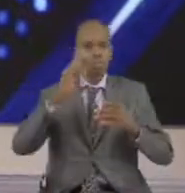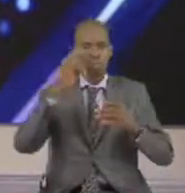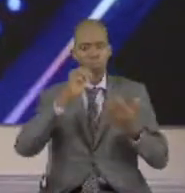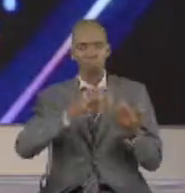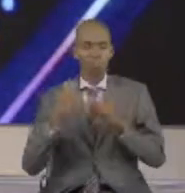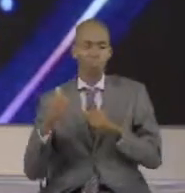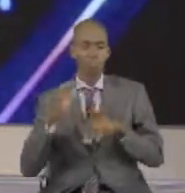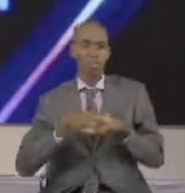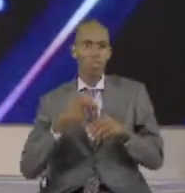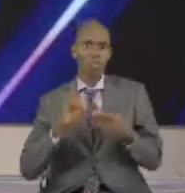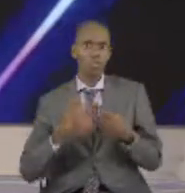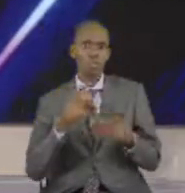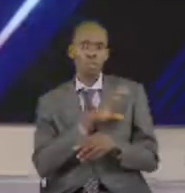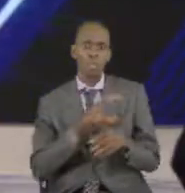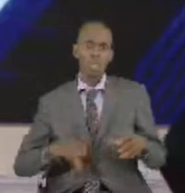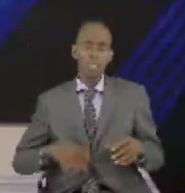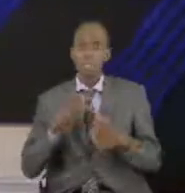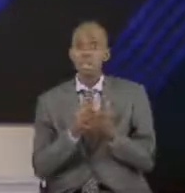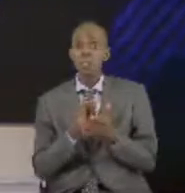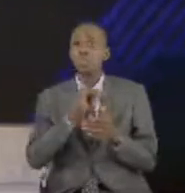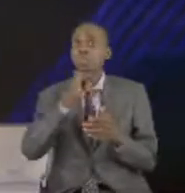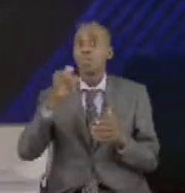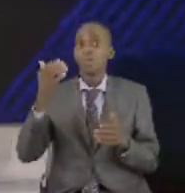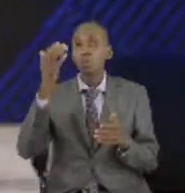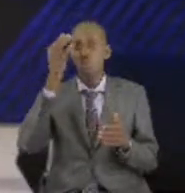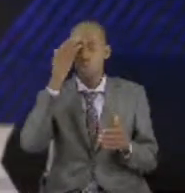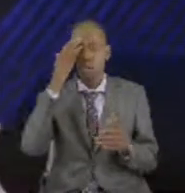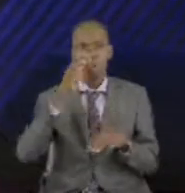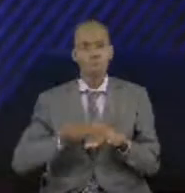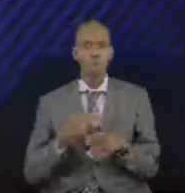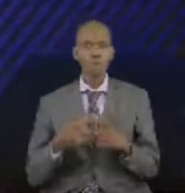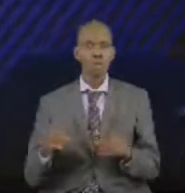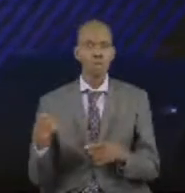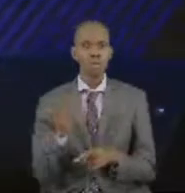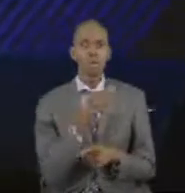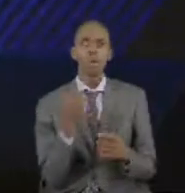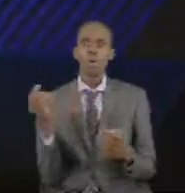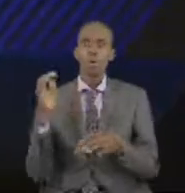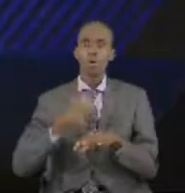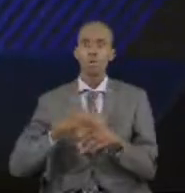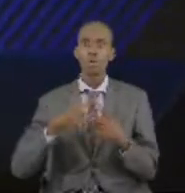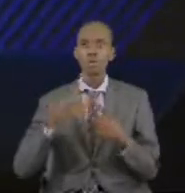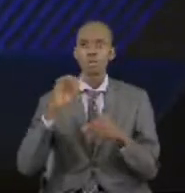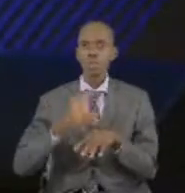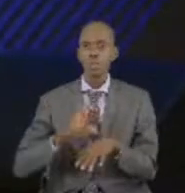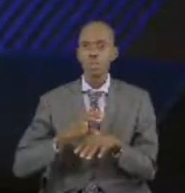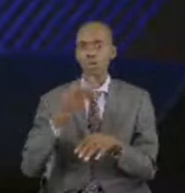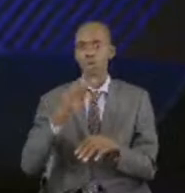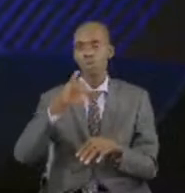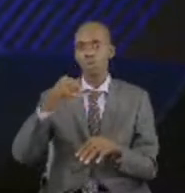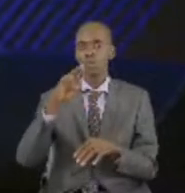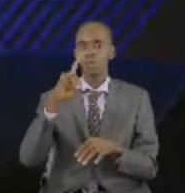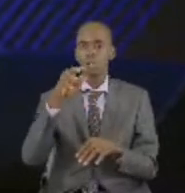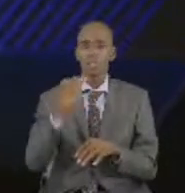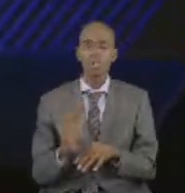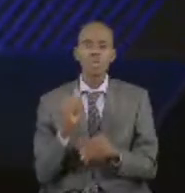5 et 10 il n'était pas connu par ses églises l'art et des